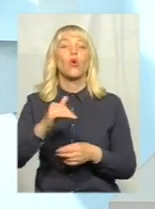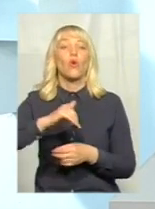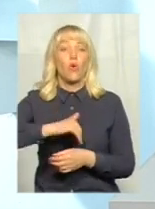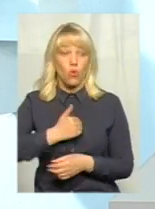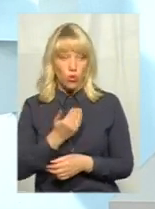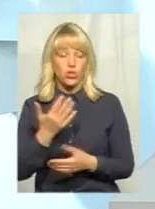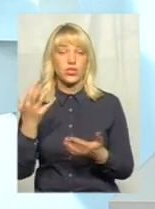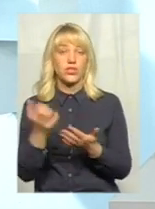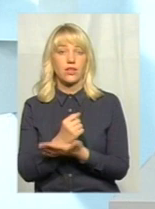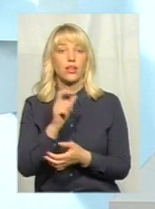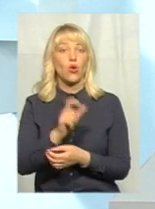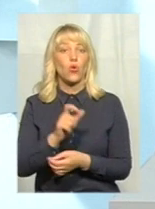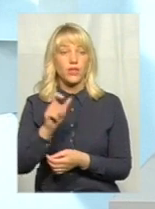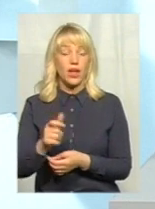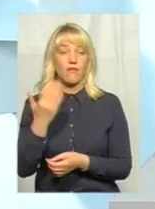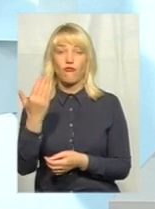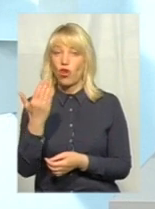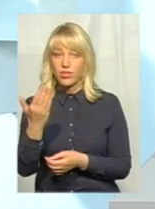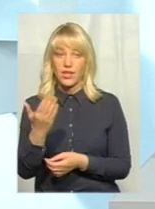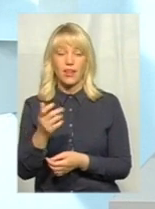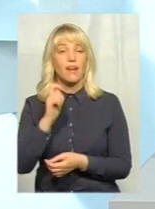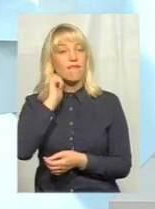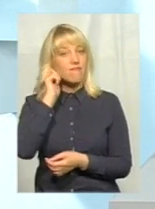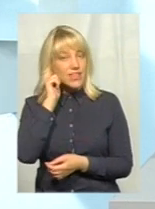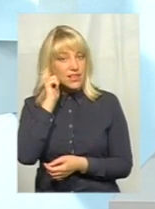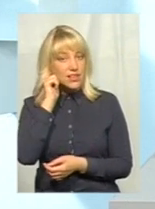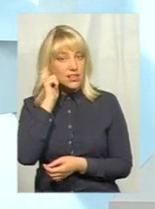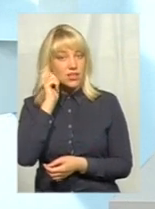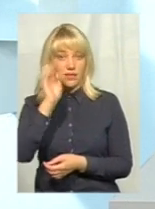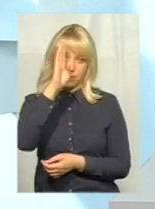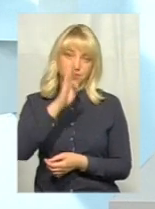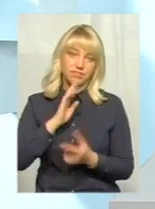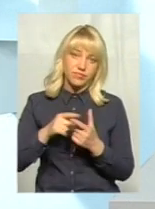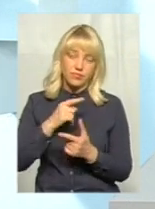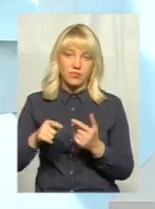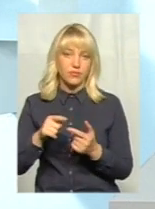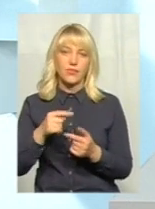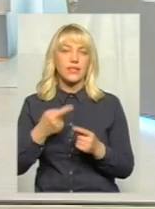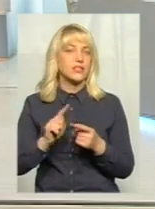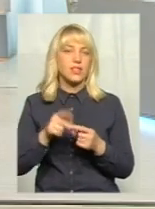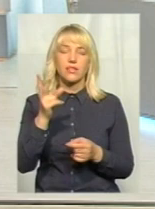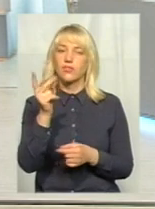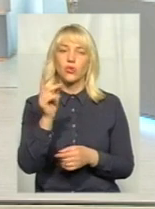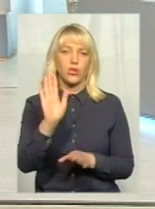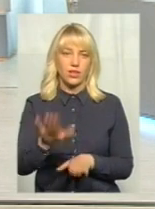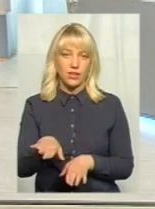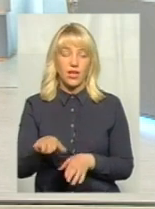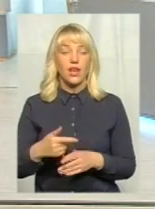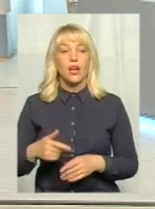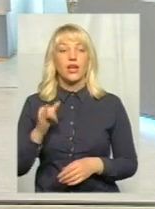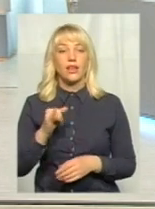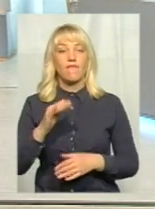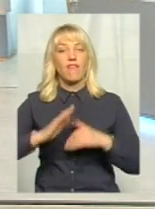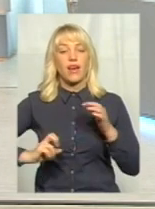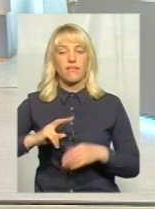хочуть знайти людей, вони, чесно говоря, вік, стать, це в них вторинне на сьогоднішній день. Це фахівець, який